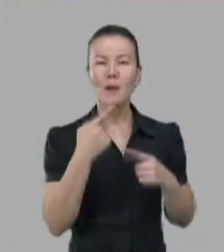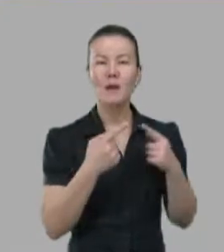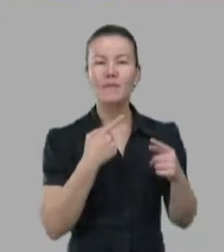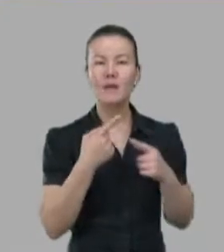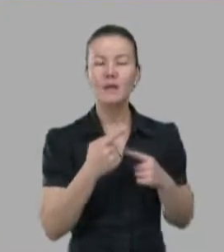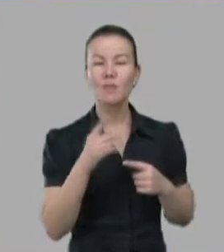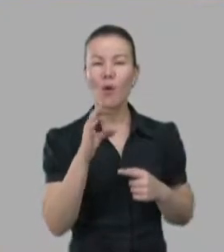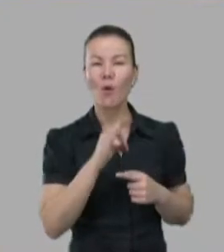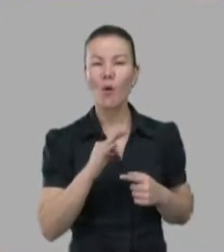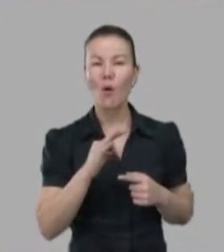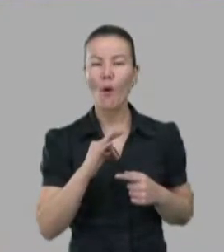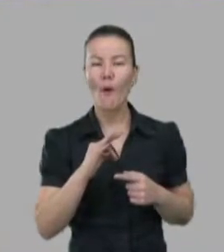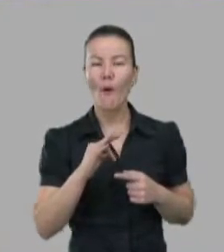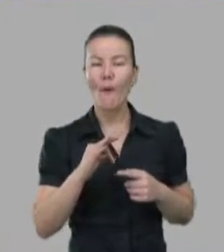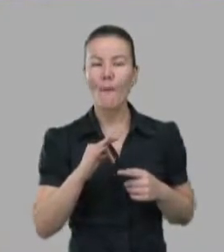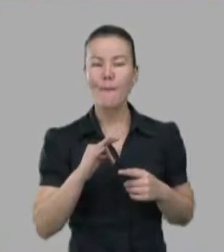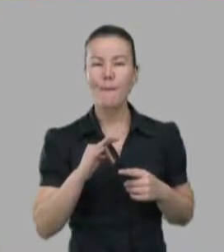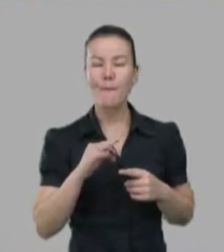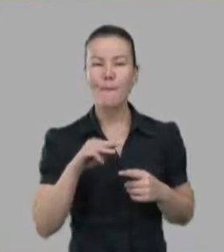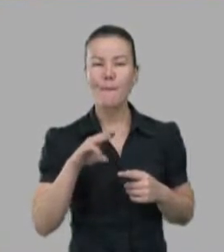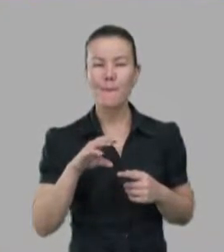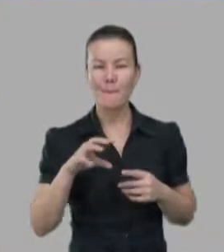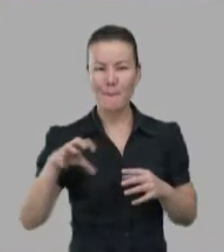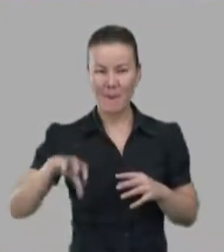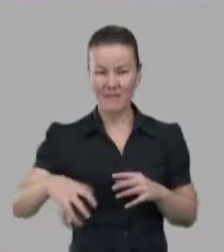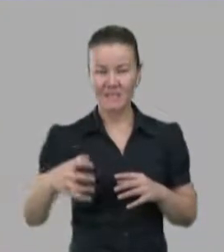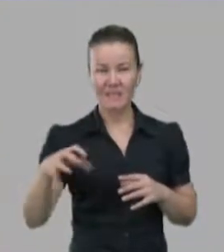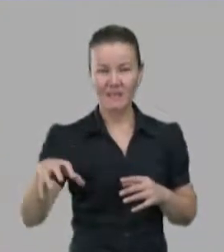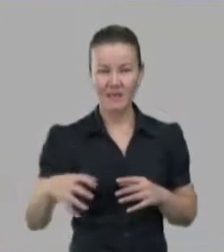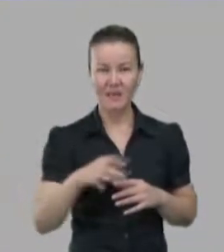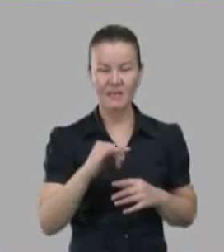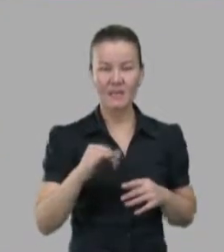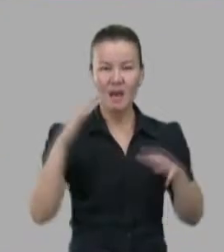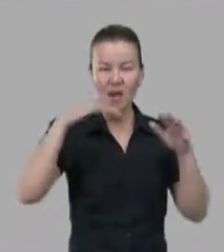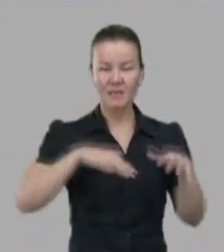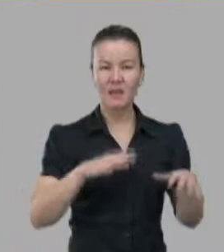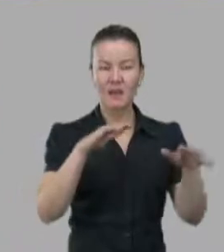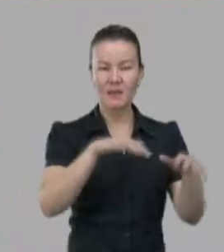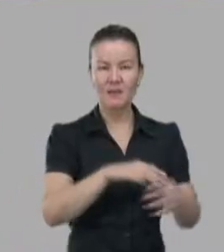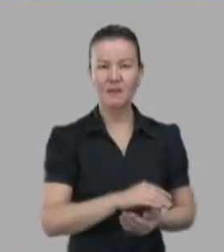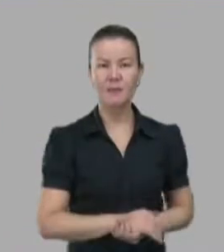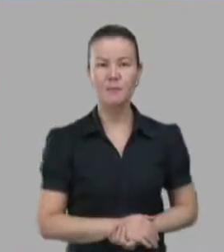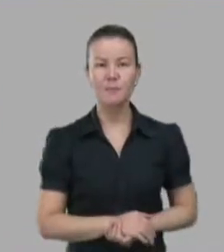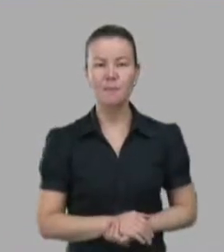Поговорим о материках и океанах.